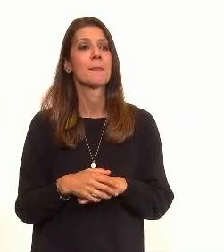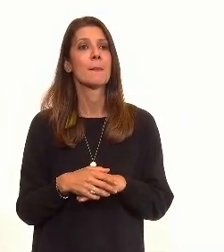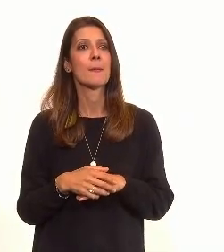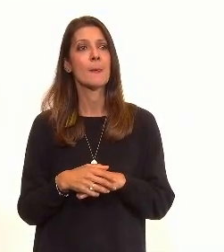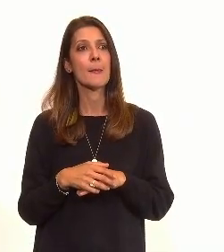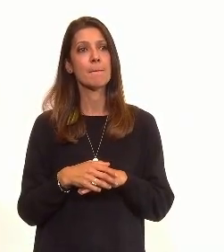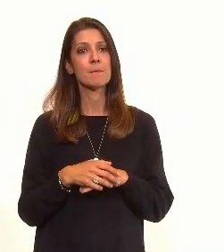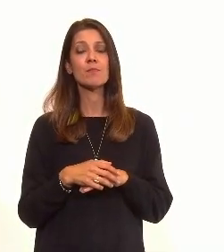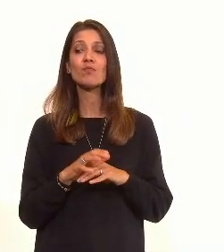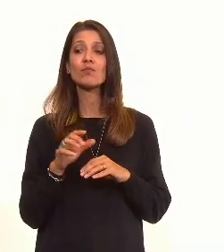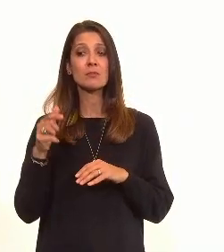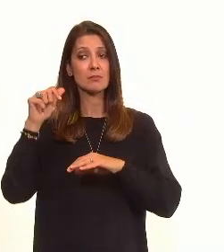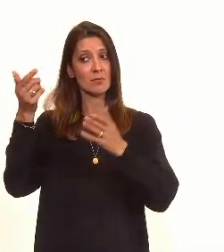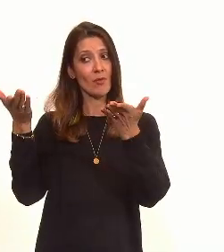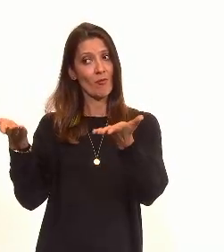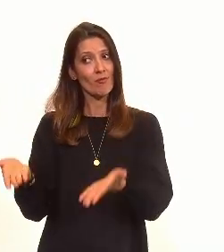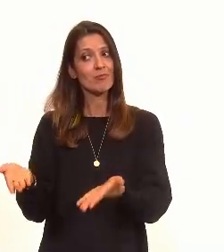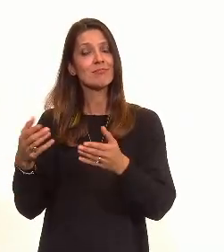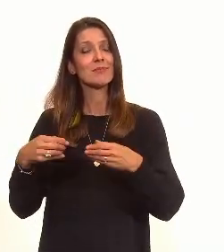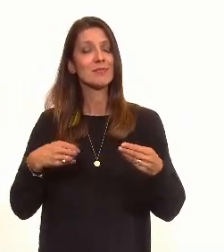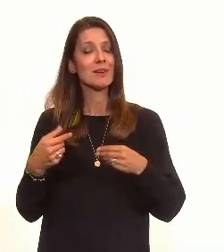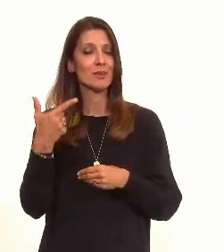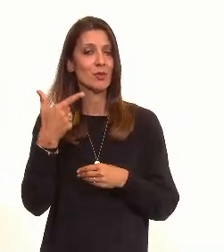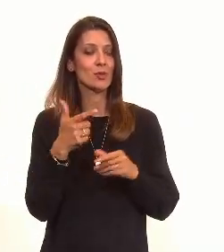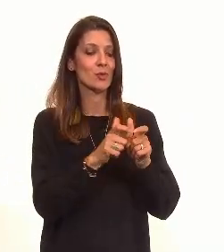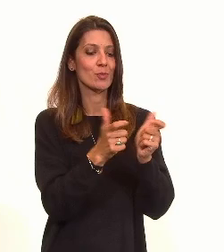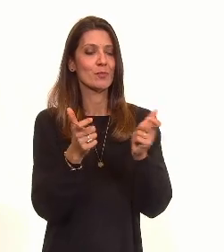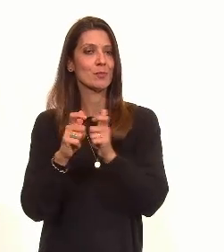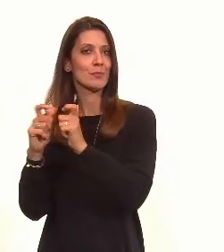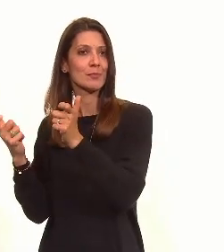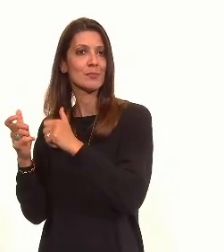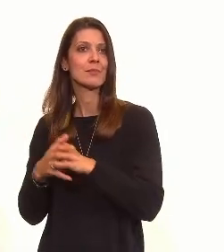en même temps. Le but est de présenter le jeu aux